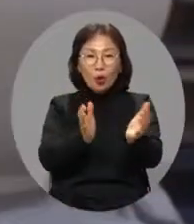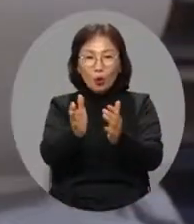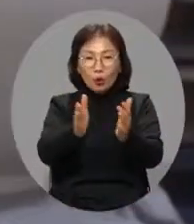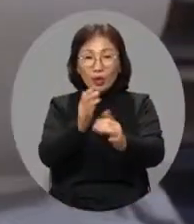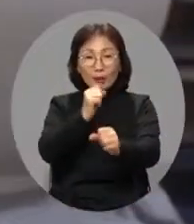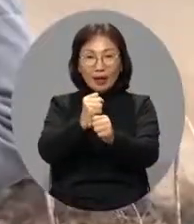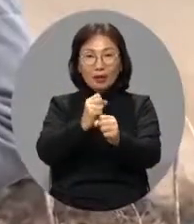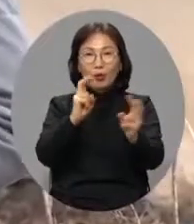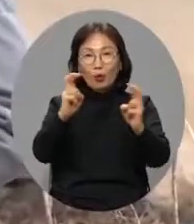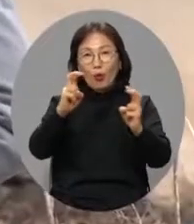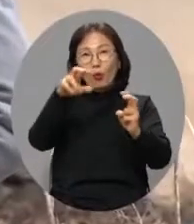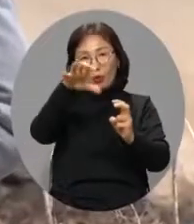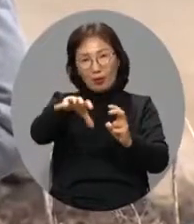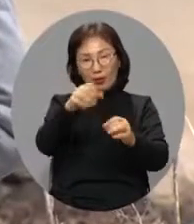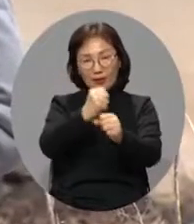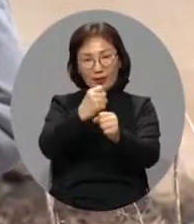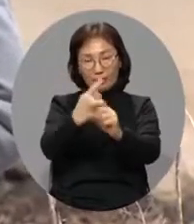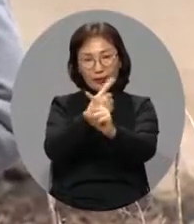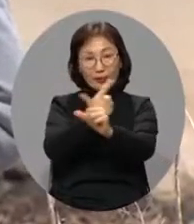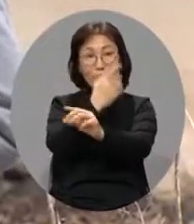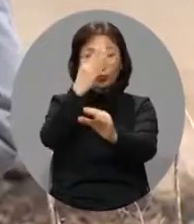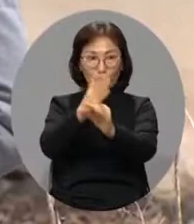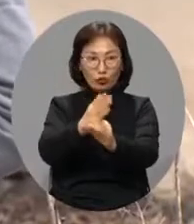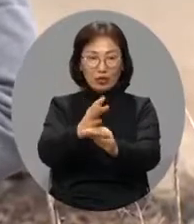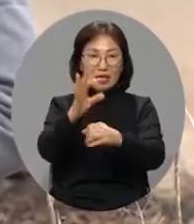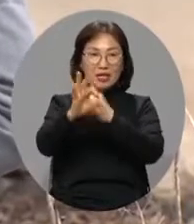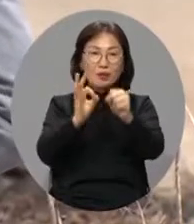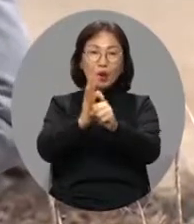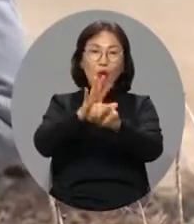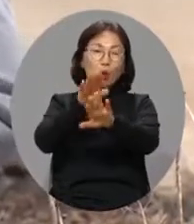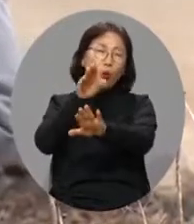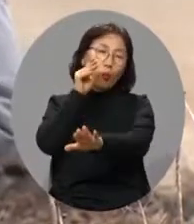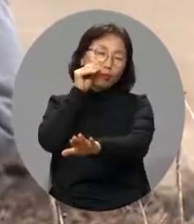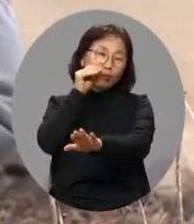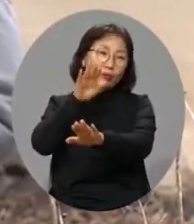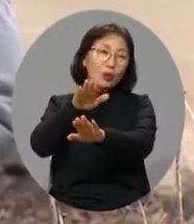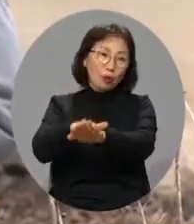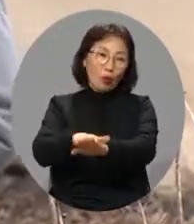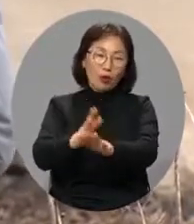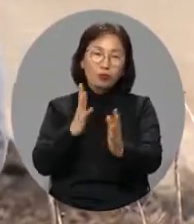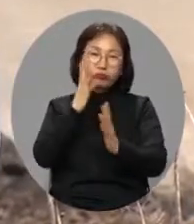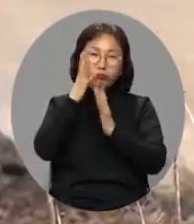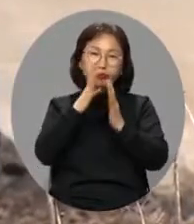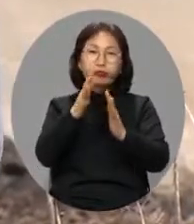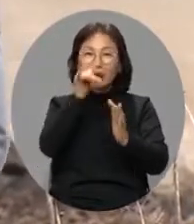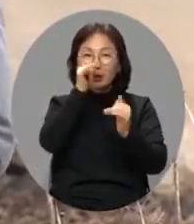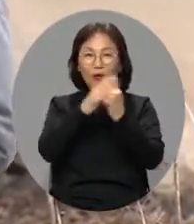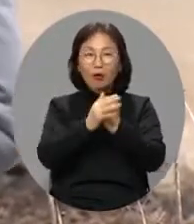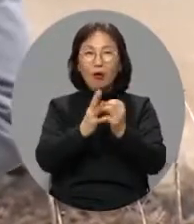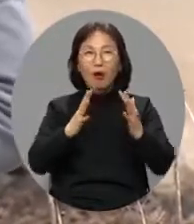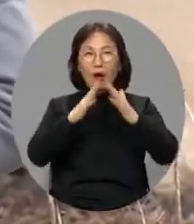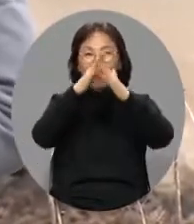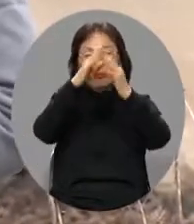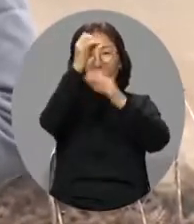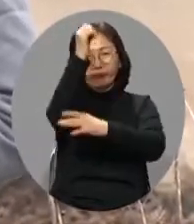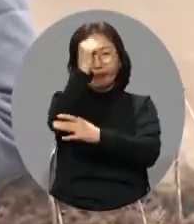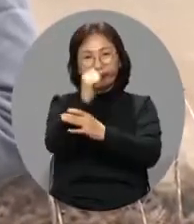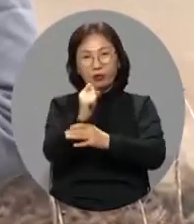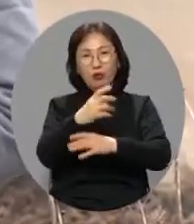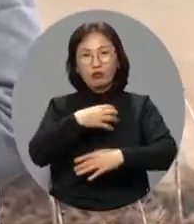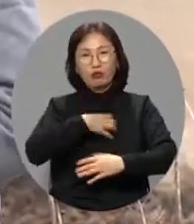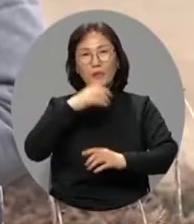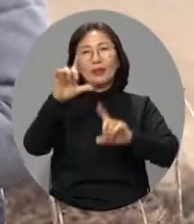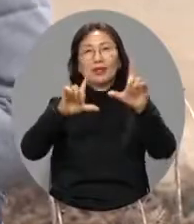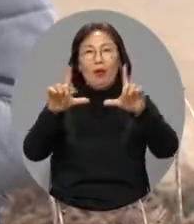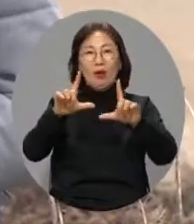있습니다 10년 넘게 방치돼 있는 집입니다 마당엔 수풀이 우거지고 건물은 날 글 때로 낡아서 위험한